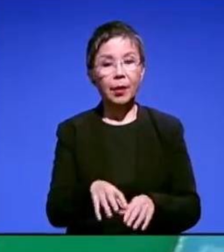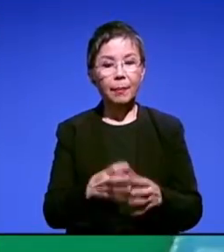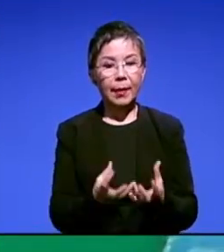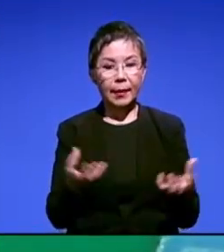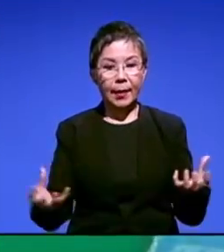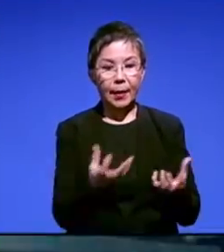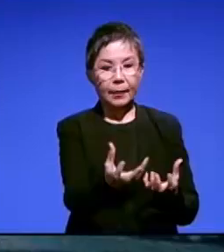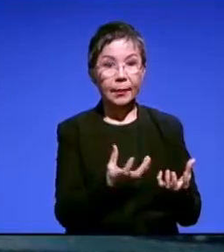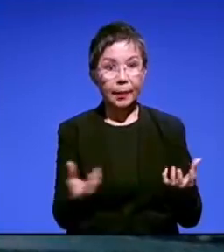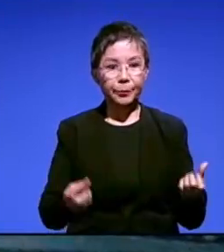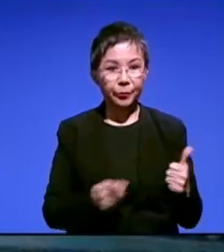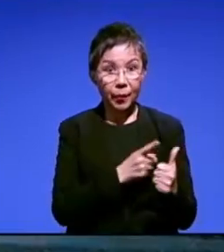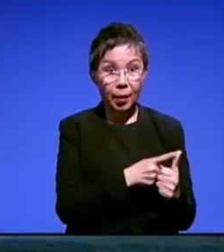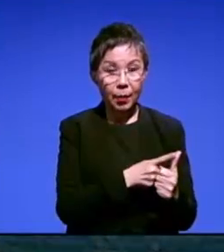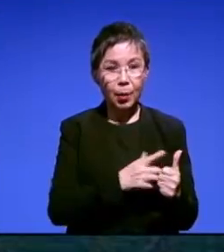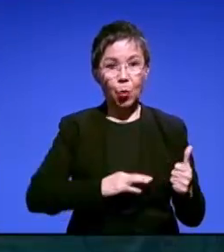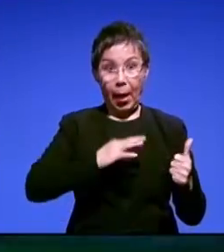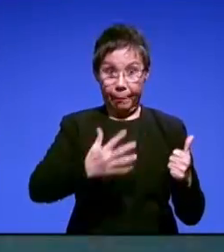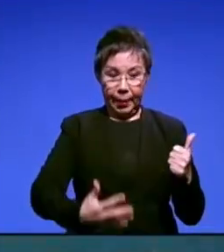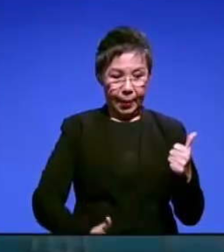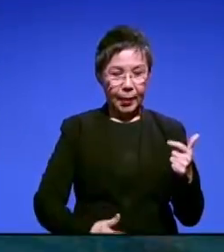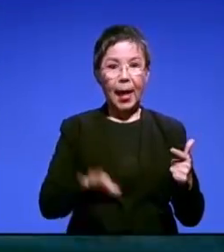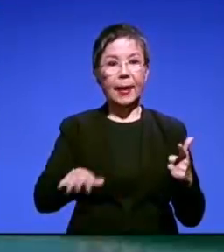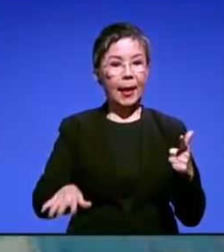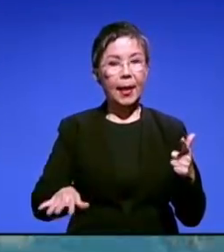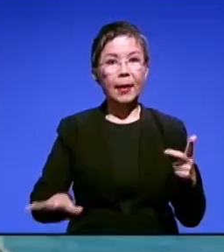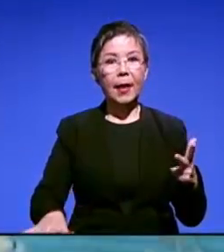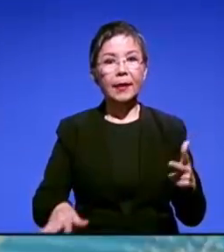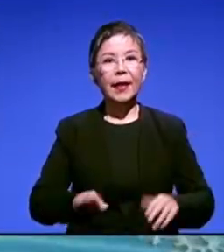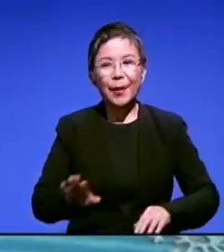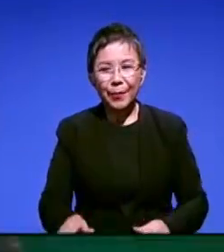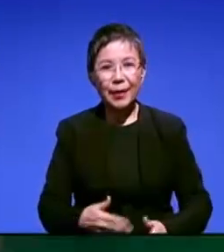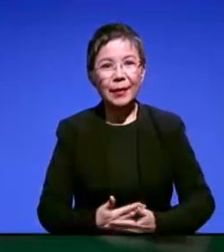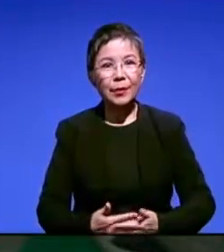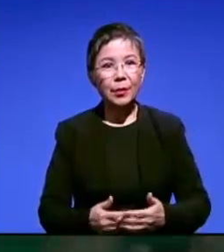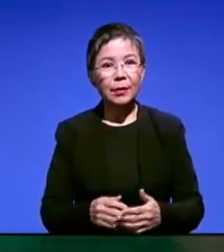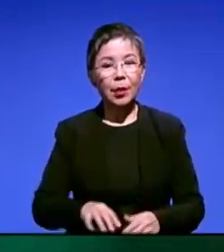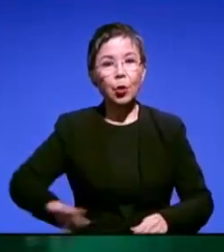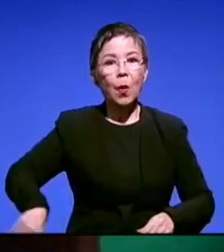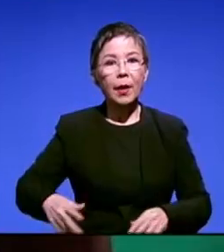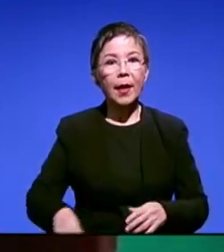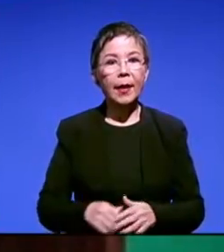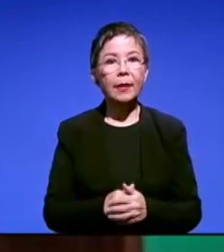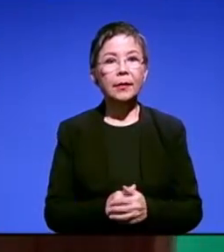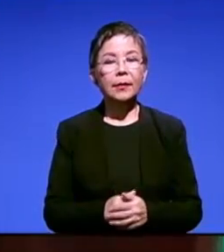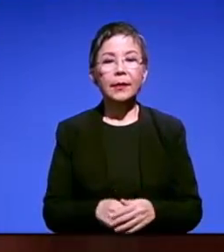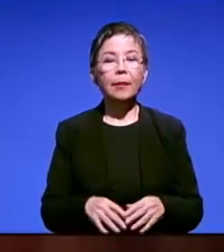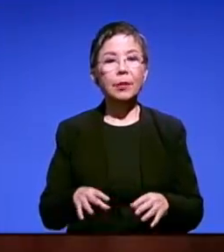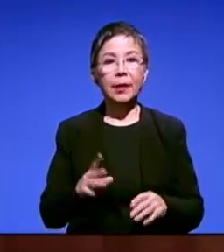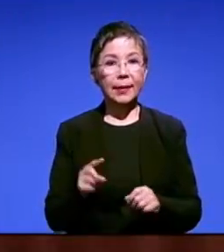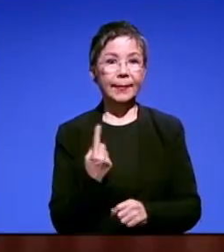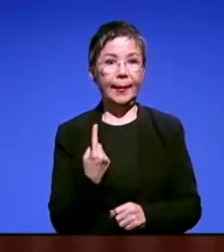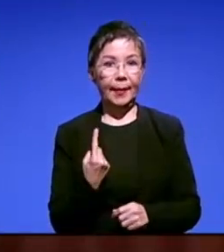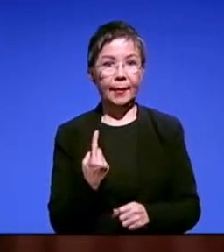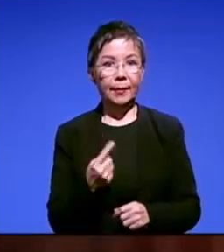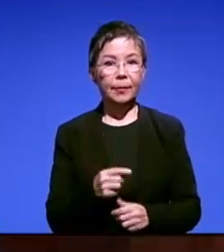menjadi tiga kategori, yaitu untuk ibu hamil, anak-anak, dan balita, serta untuk warga yang masih belum berkeluarga.